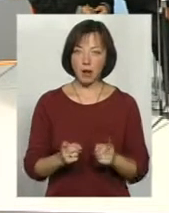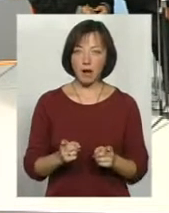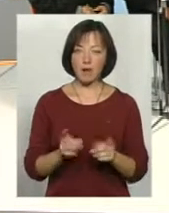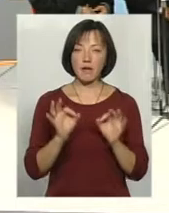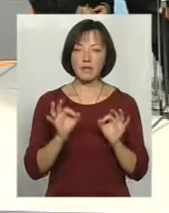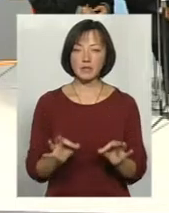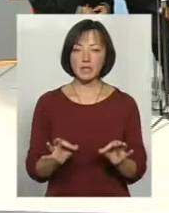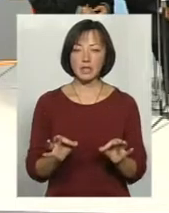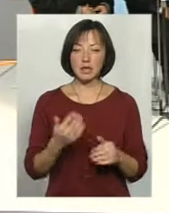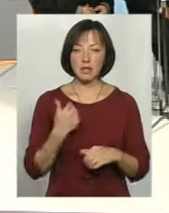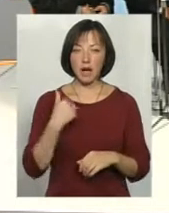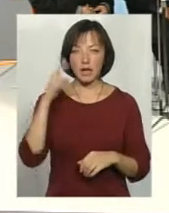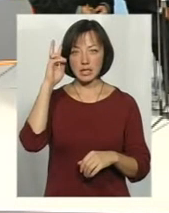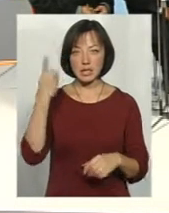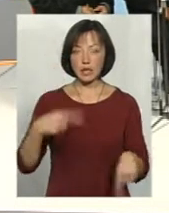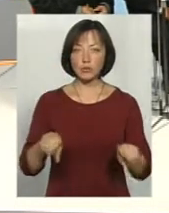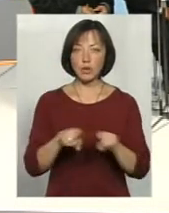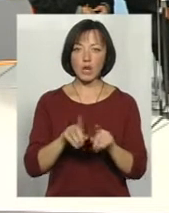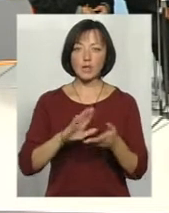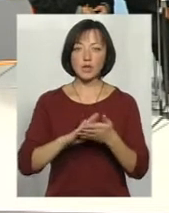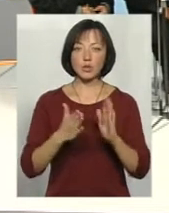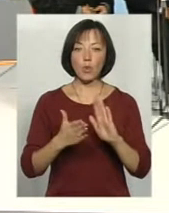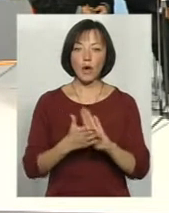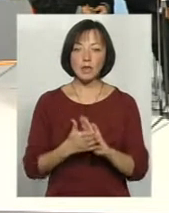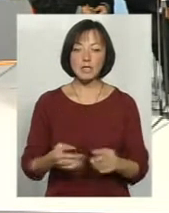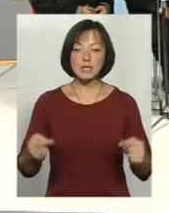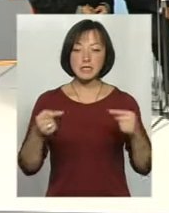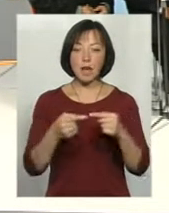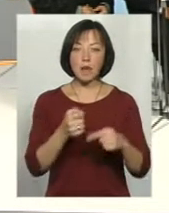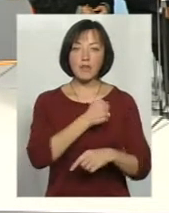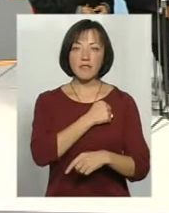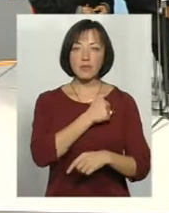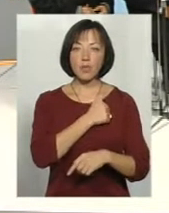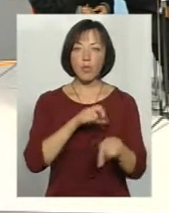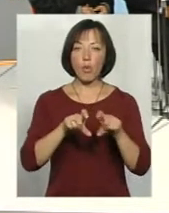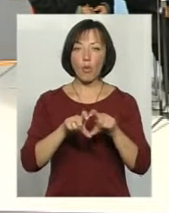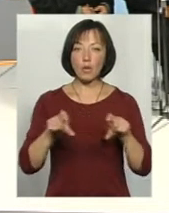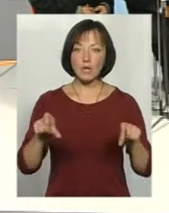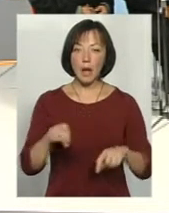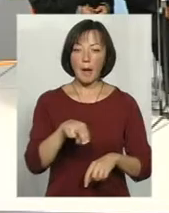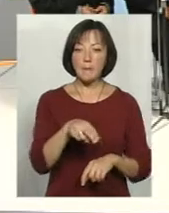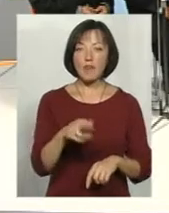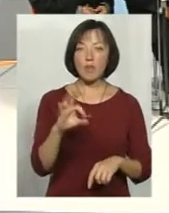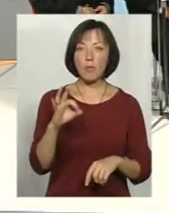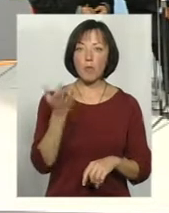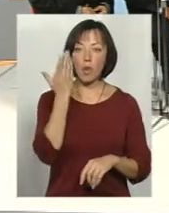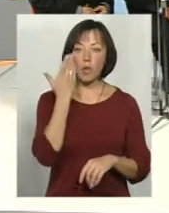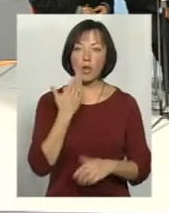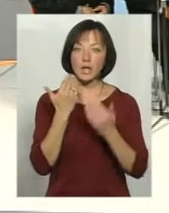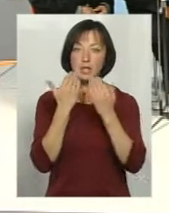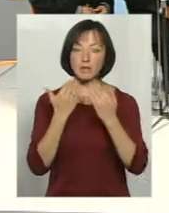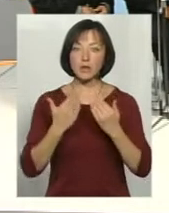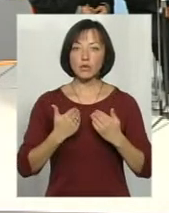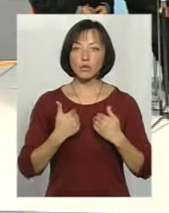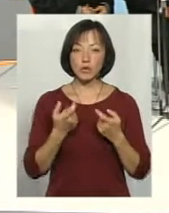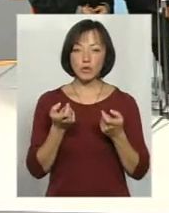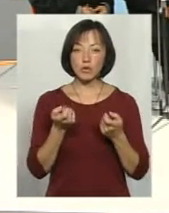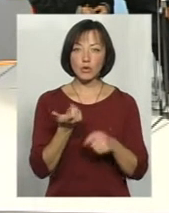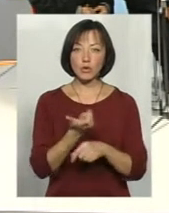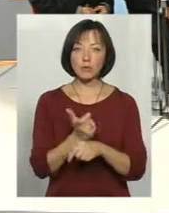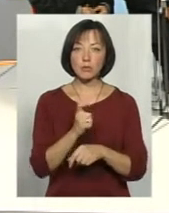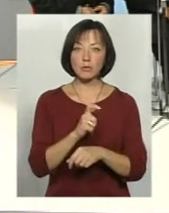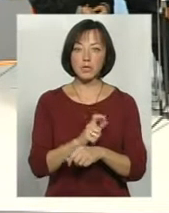не знали, що така ситуація саме в військовому госпіталі. Павло Омелянович, коли до нас звернувся трохи більше,